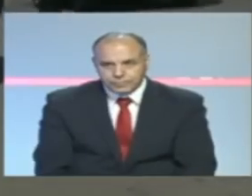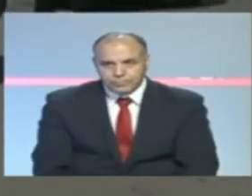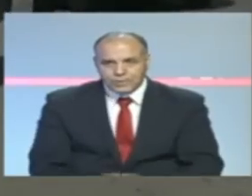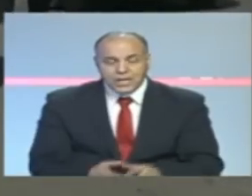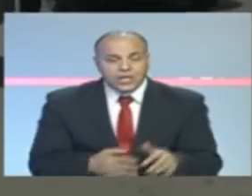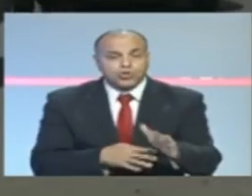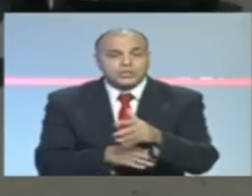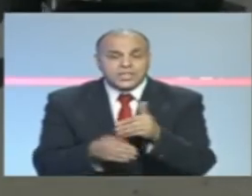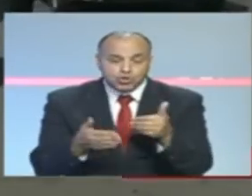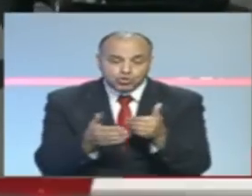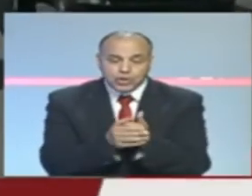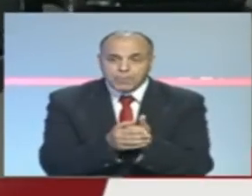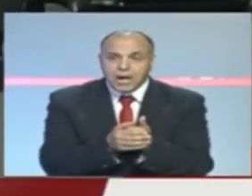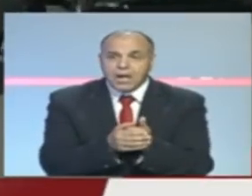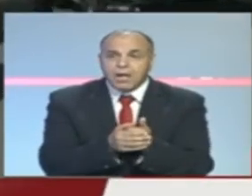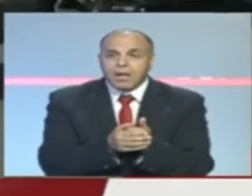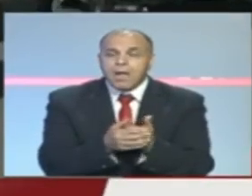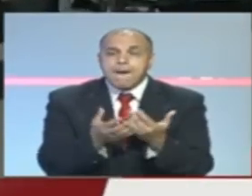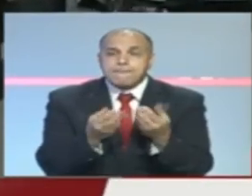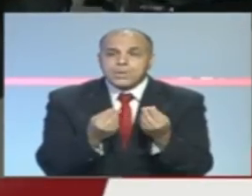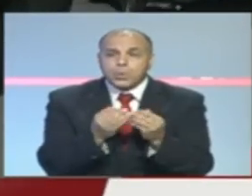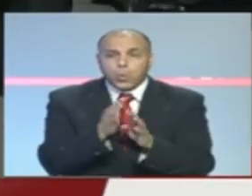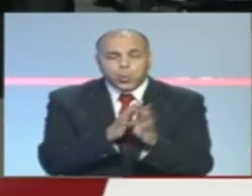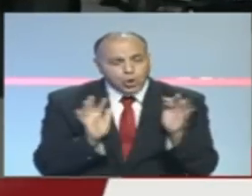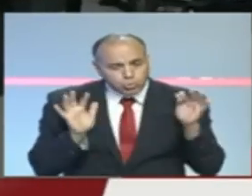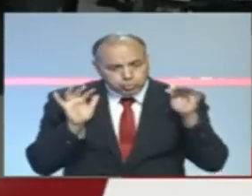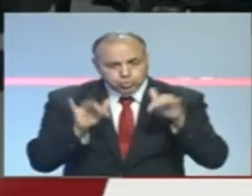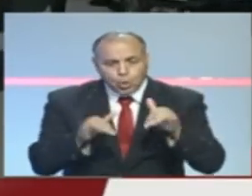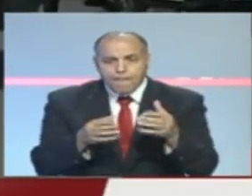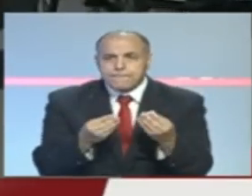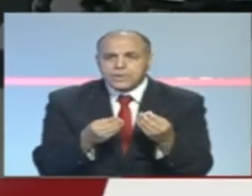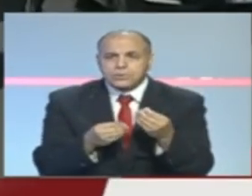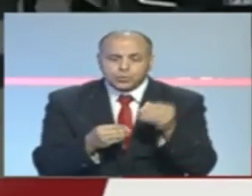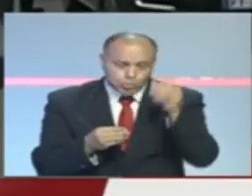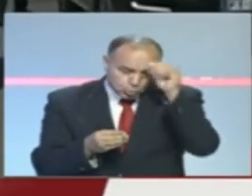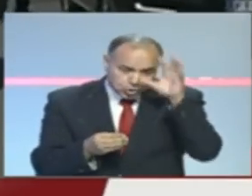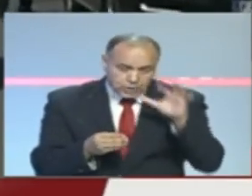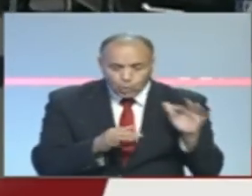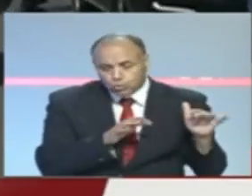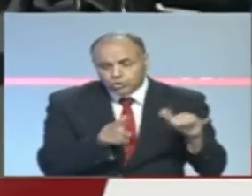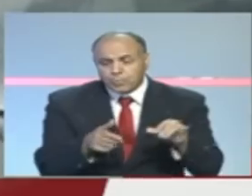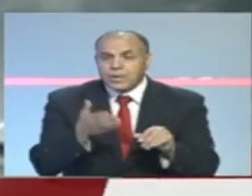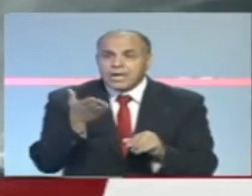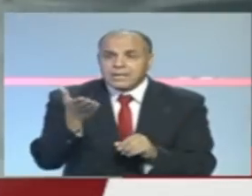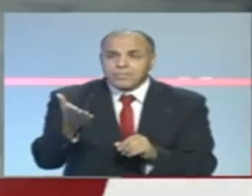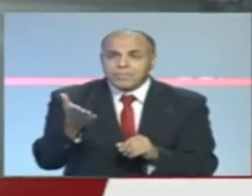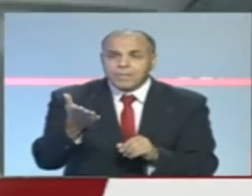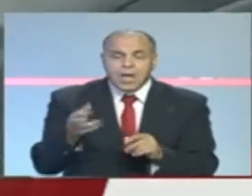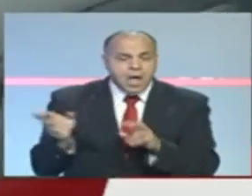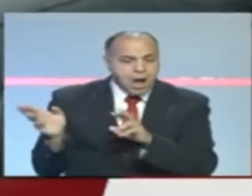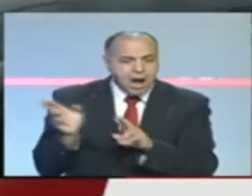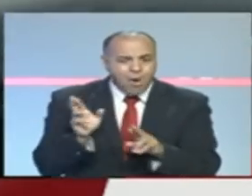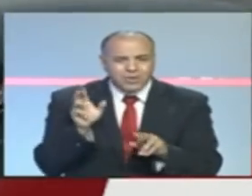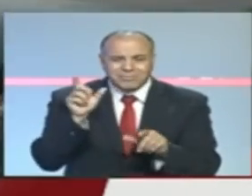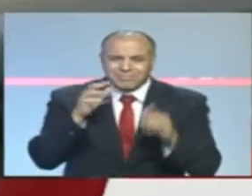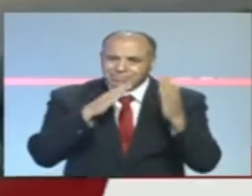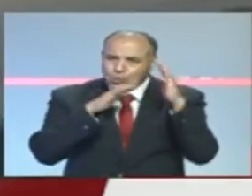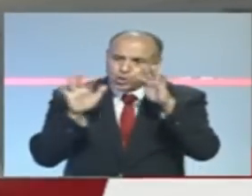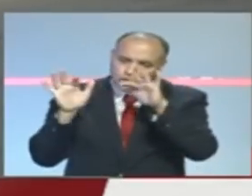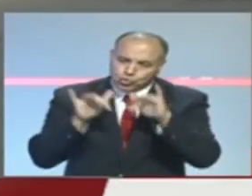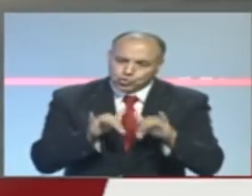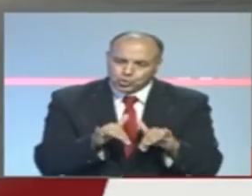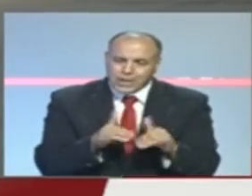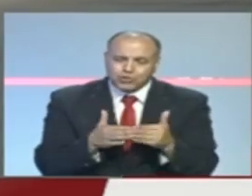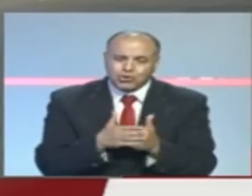جزيره جربه وامام ارتفاع اعداد الوافدين اليها من مختلف جهات البلاد وعوده المهاجرين اصلي